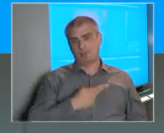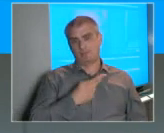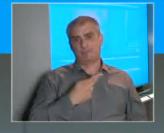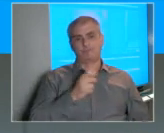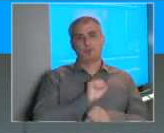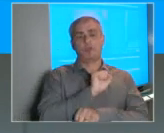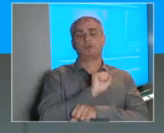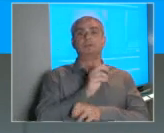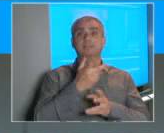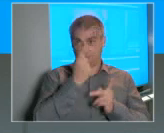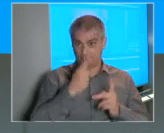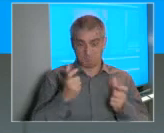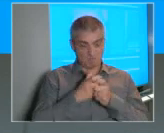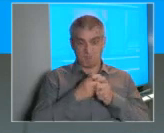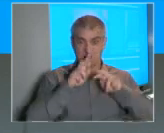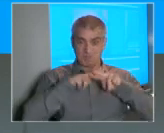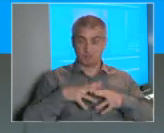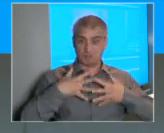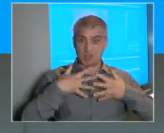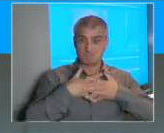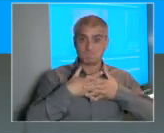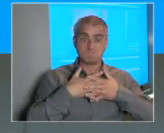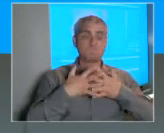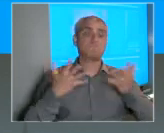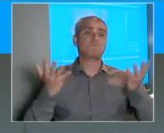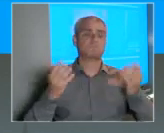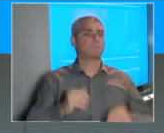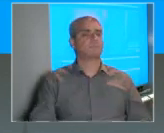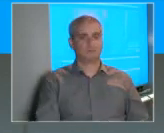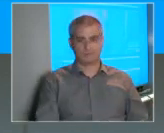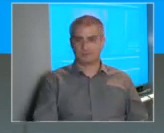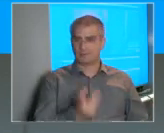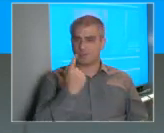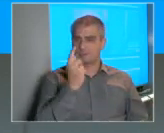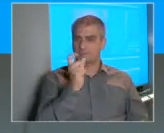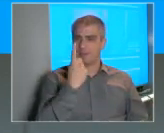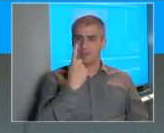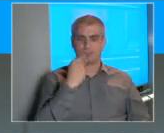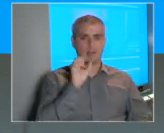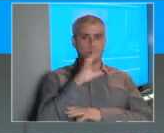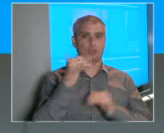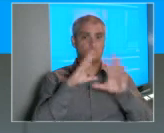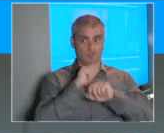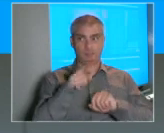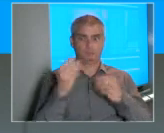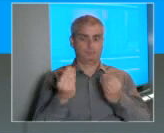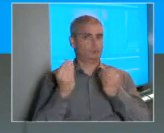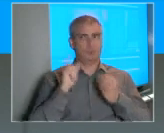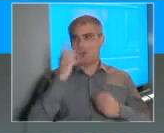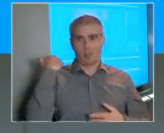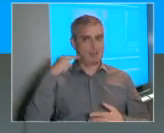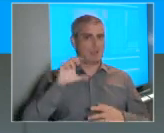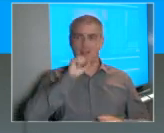להיות באופוזיציה, אם המפלגה הזאת תישאר כמו שהיא. מזל, מילה אחת על המשדר הערב, גם זה דבר שלא